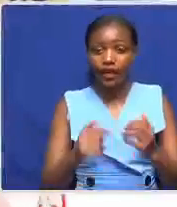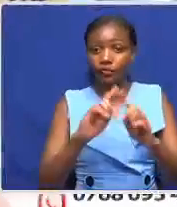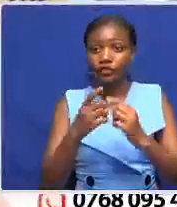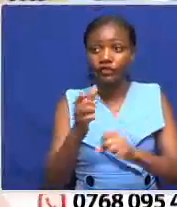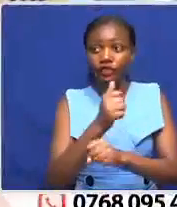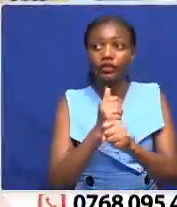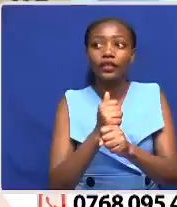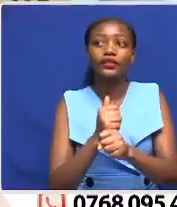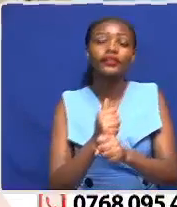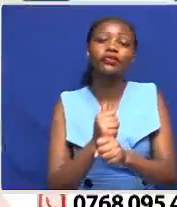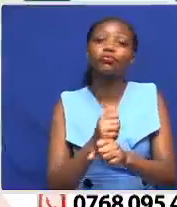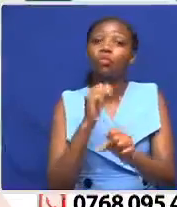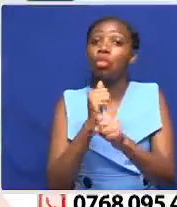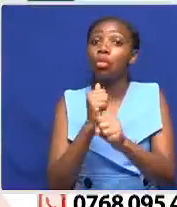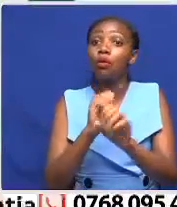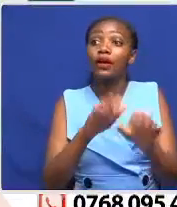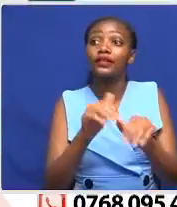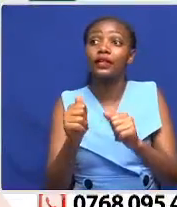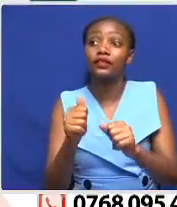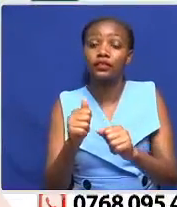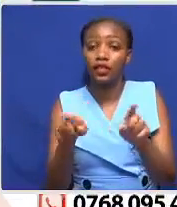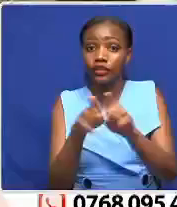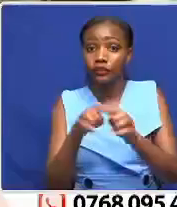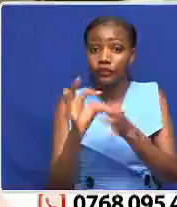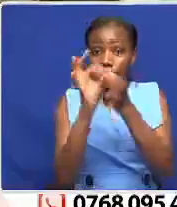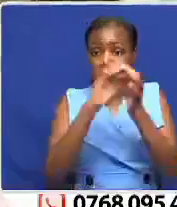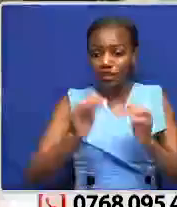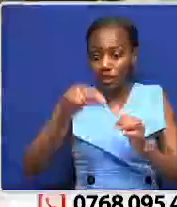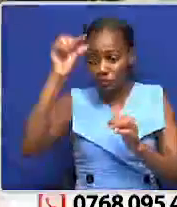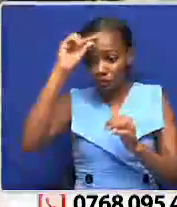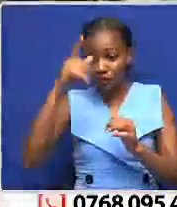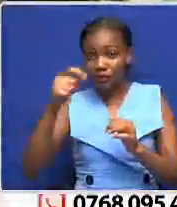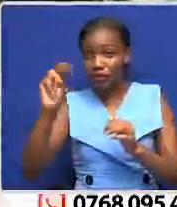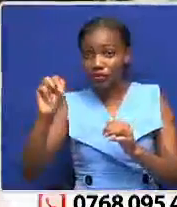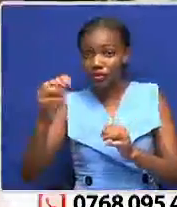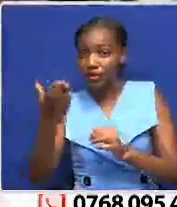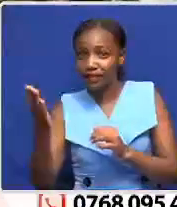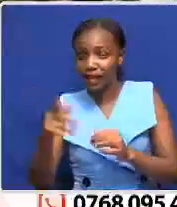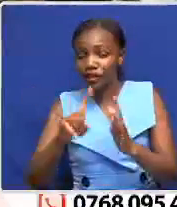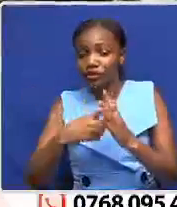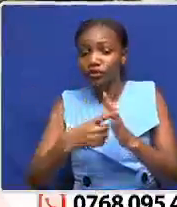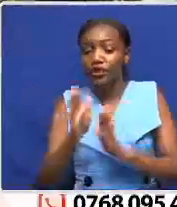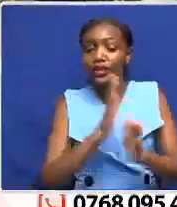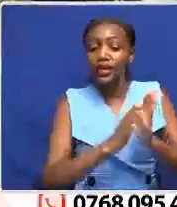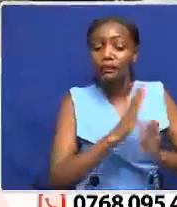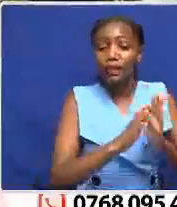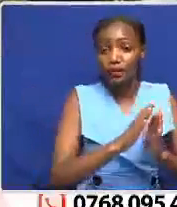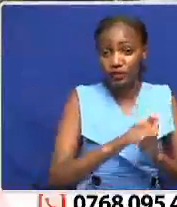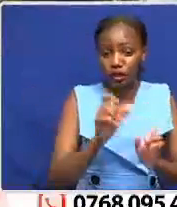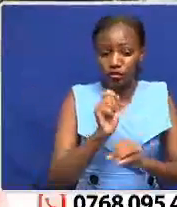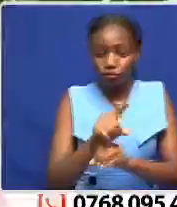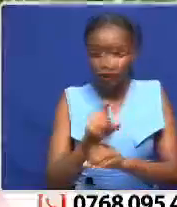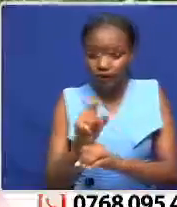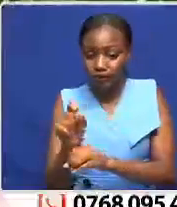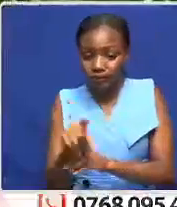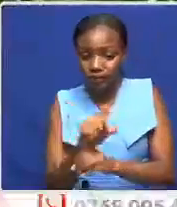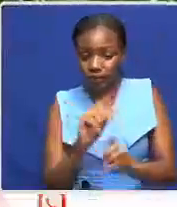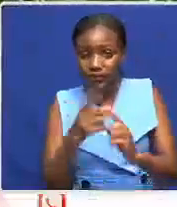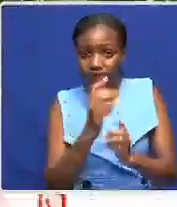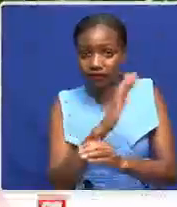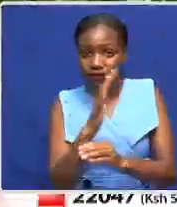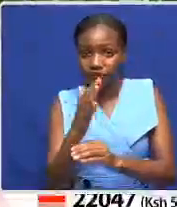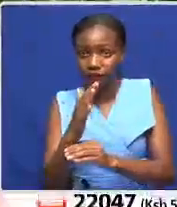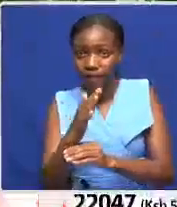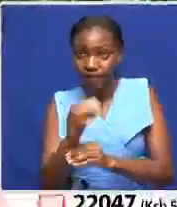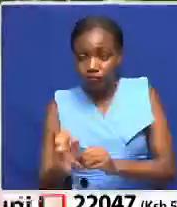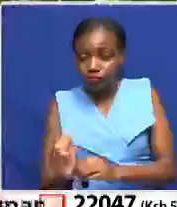mbalimbali yanayojihusisha na kilimo kwa ushirikiano na serikali ya kaunti ya Trans Nzoia kuanzisha mpango wa ugavi wa mbegu ya mimea inayochukua muda